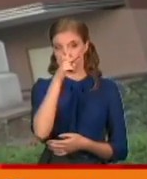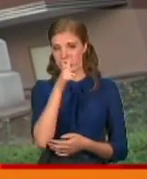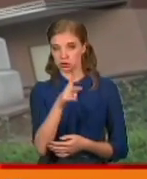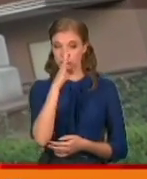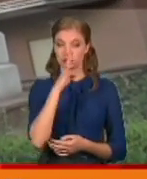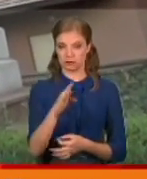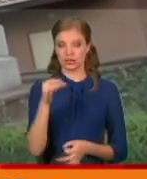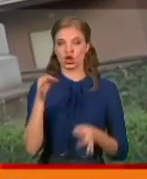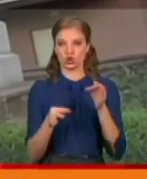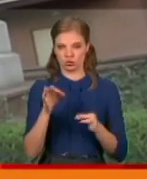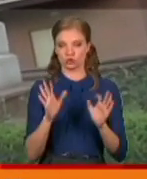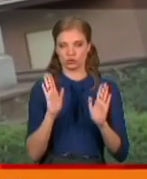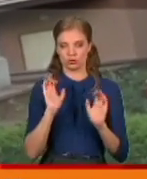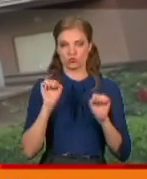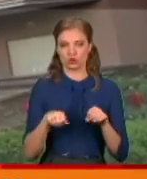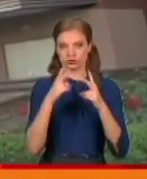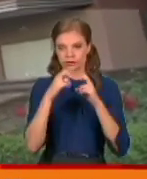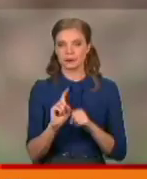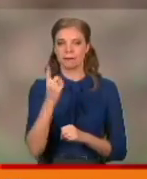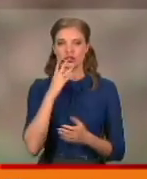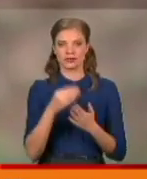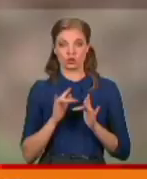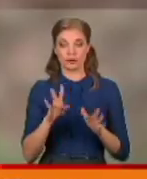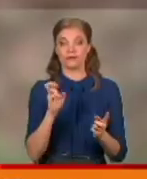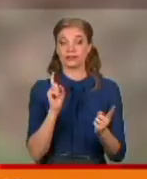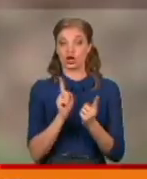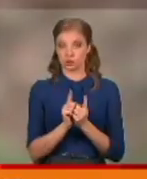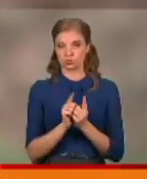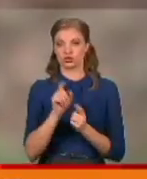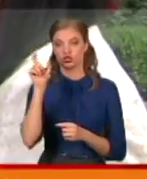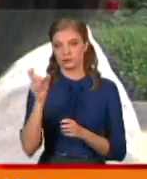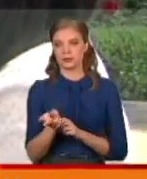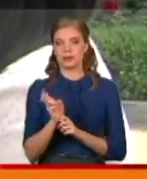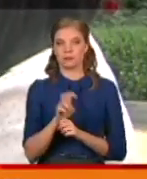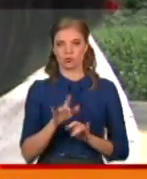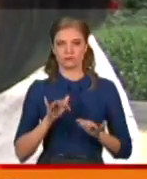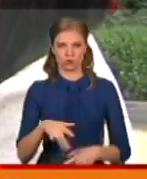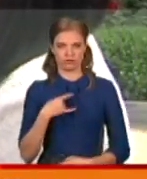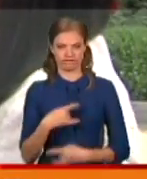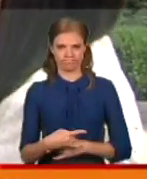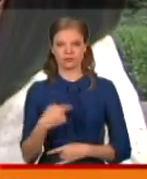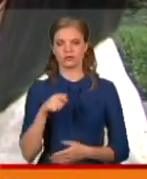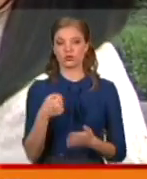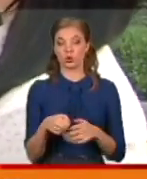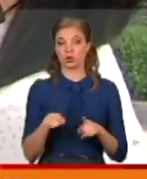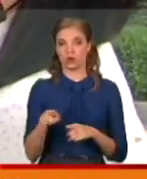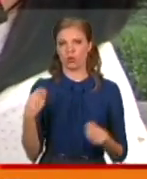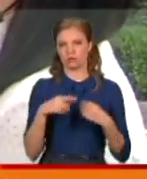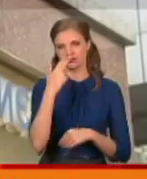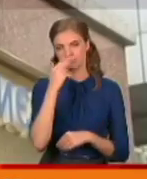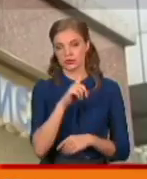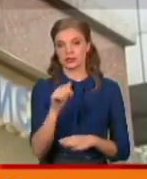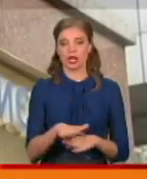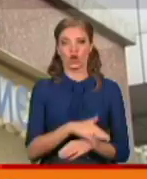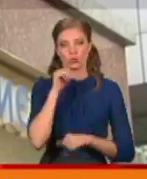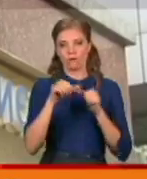місяці і суд присяжних почне розглядати перші свої справи. На зустріч Андрій Осіпов приходить у діловому костюмі. До такого одягу він звик за